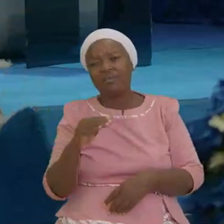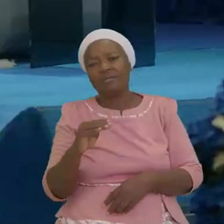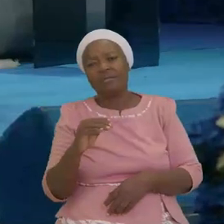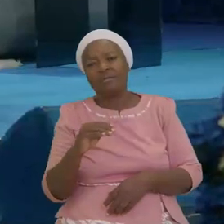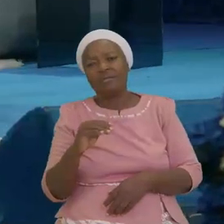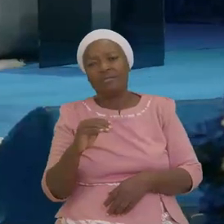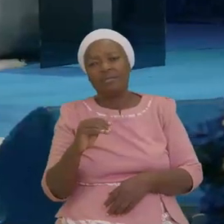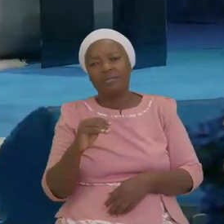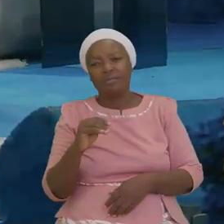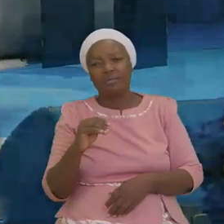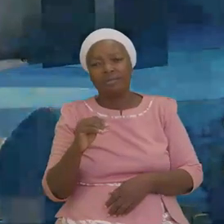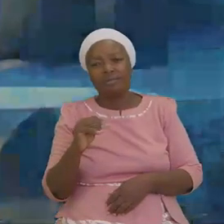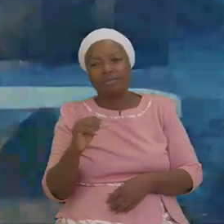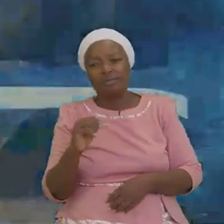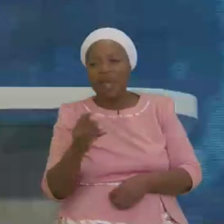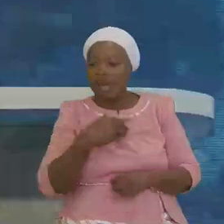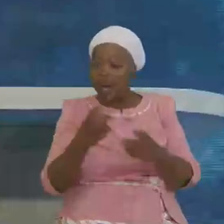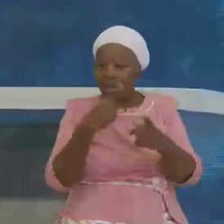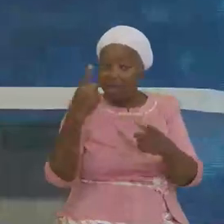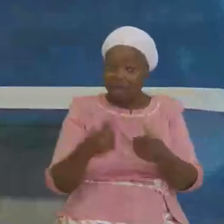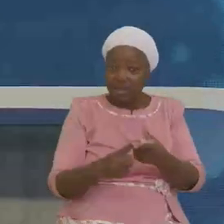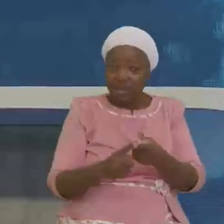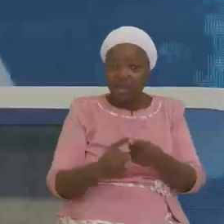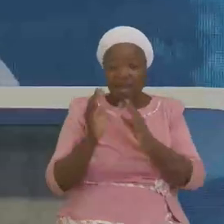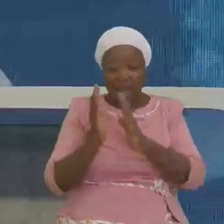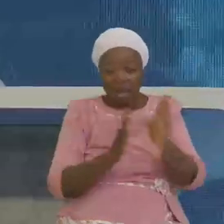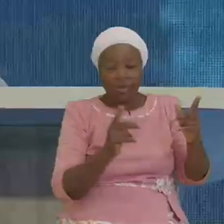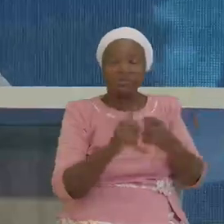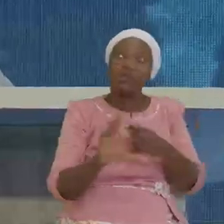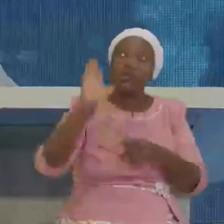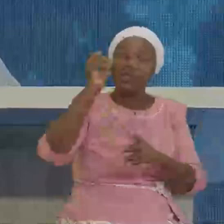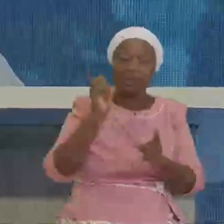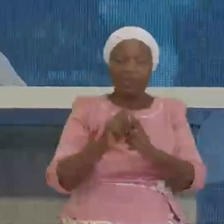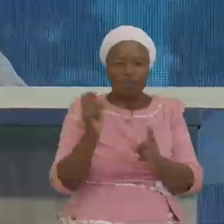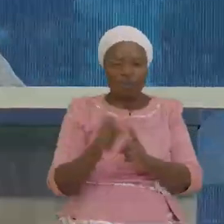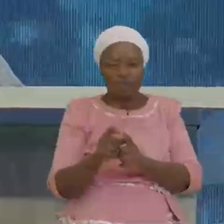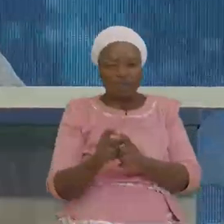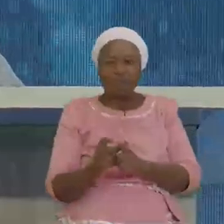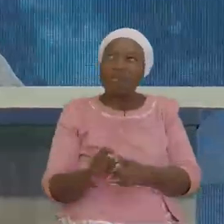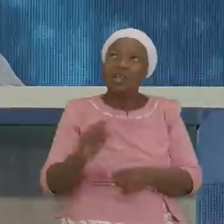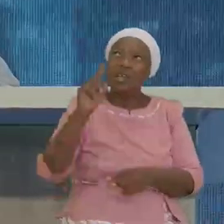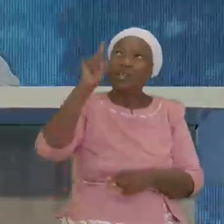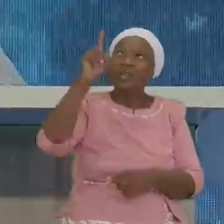que je me sacrifierai pour les péchés de l'humanité. Et puis, selon sa